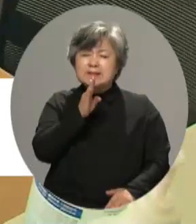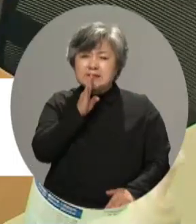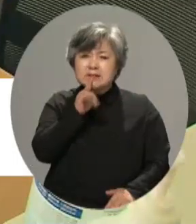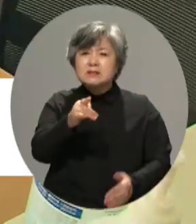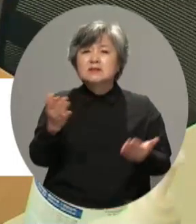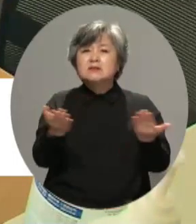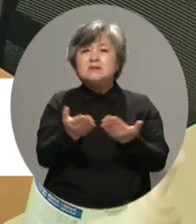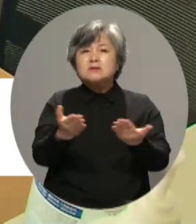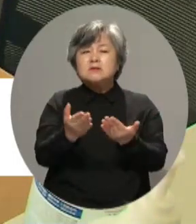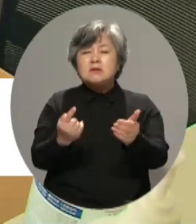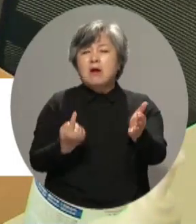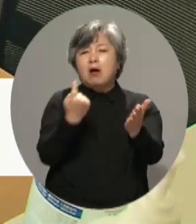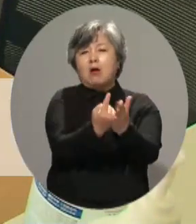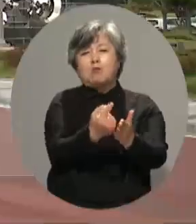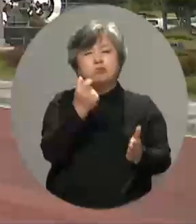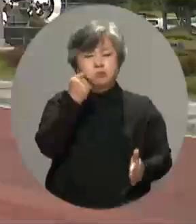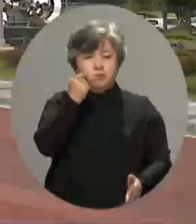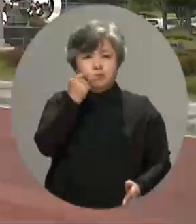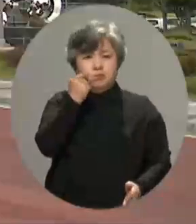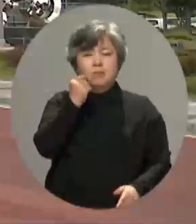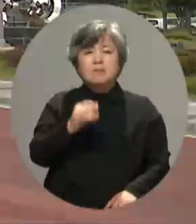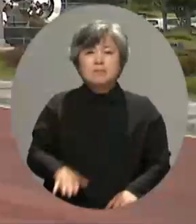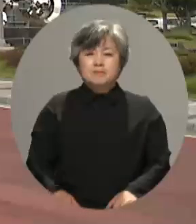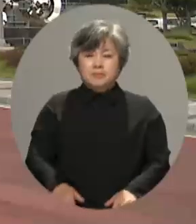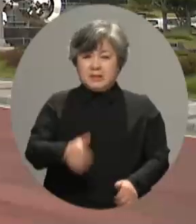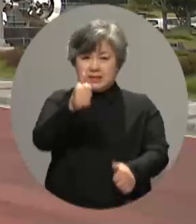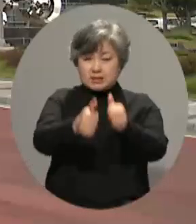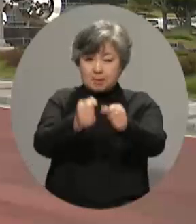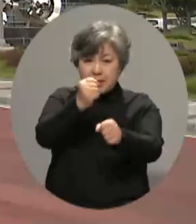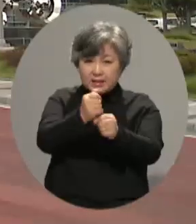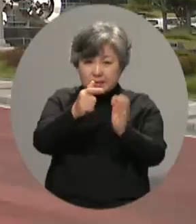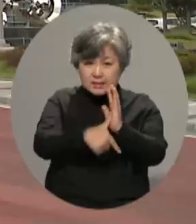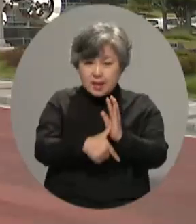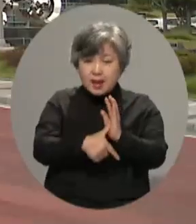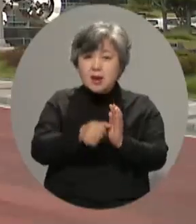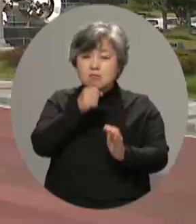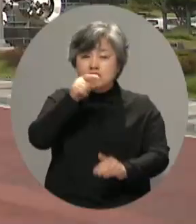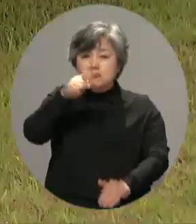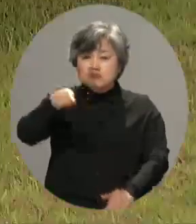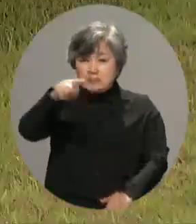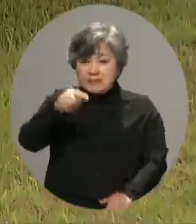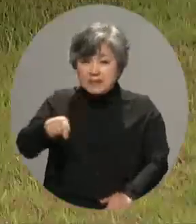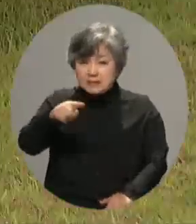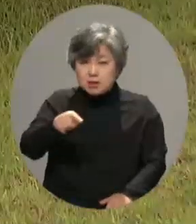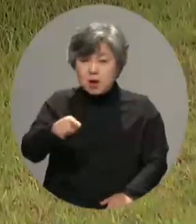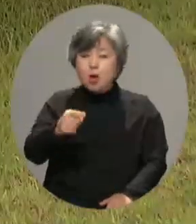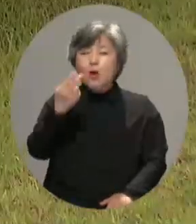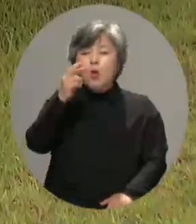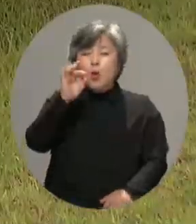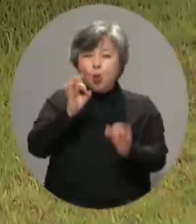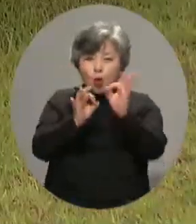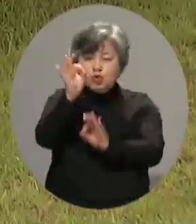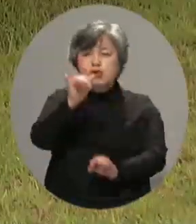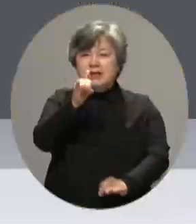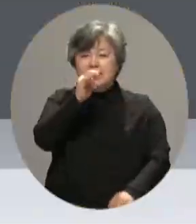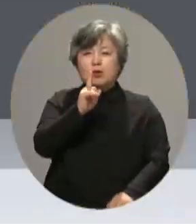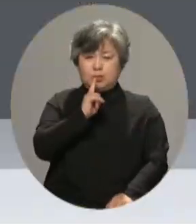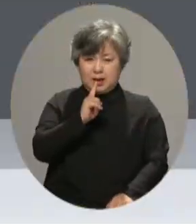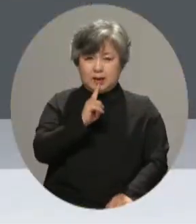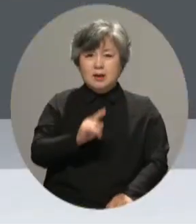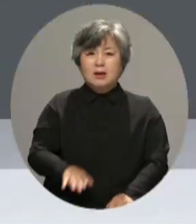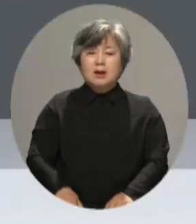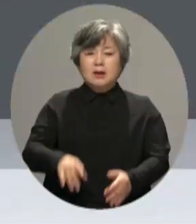접근 하지 못했기 때문에 출제 와 달리 채점에 는 명백한 오류가 있었다는 지적이 나왔습니다